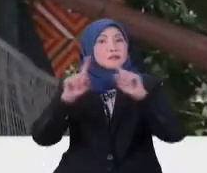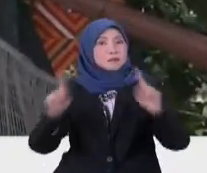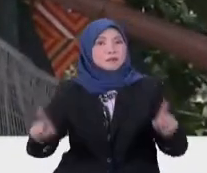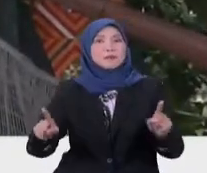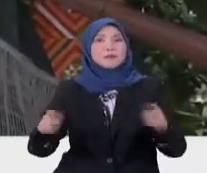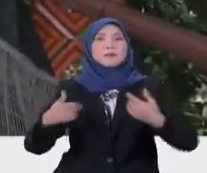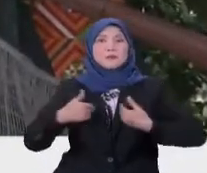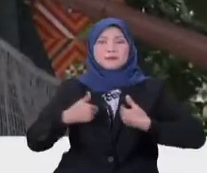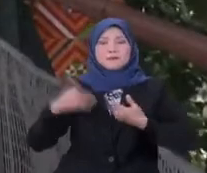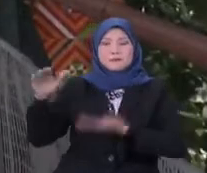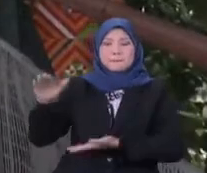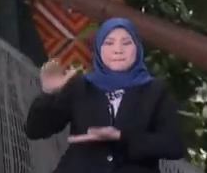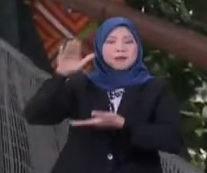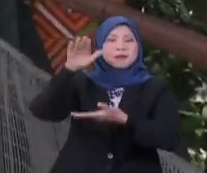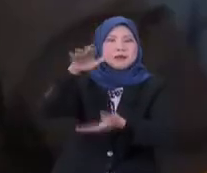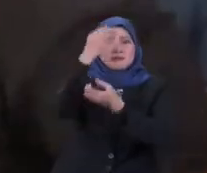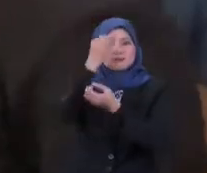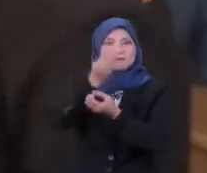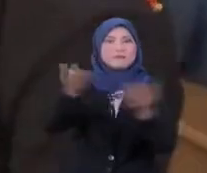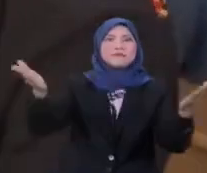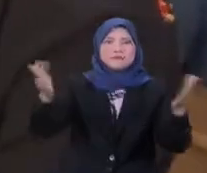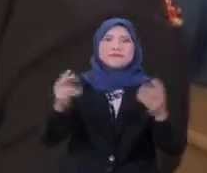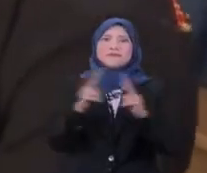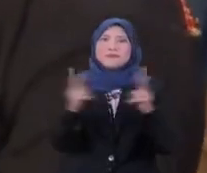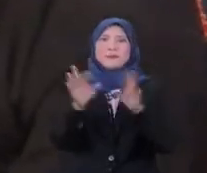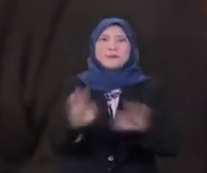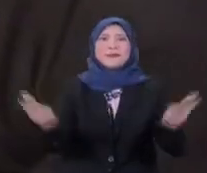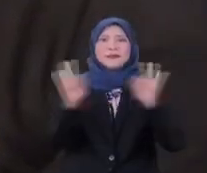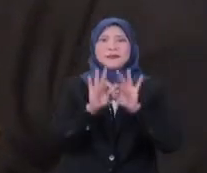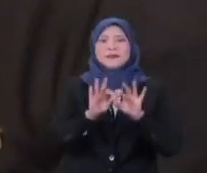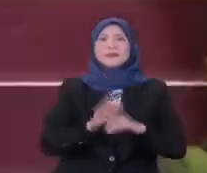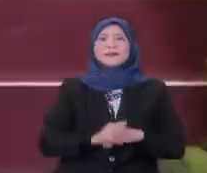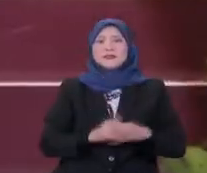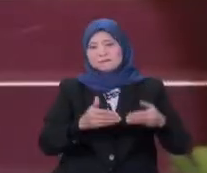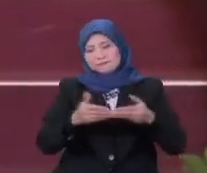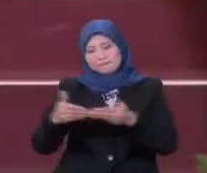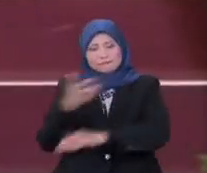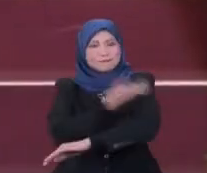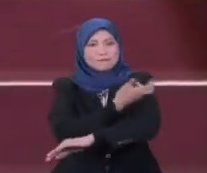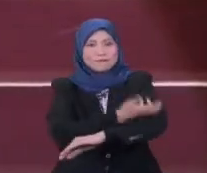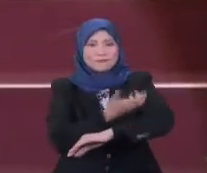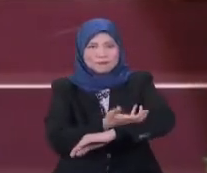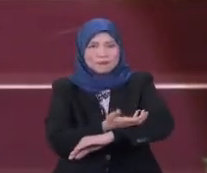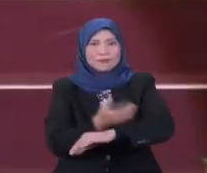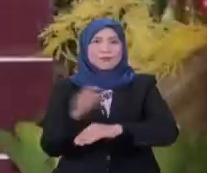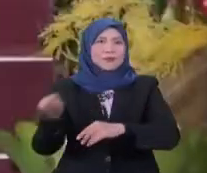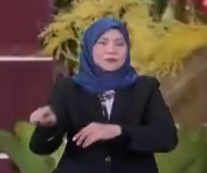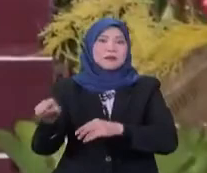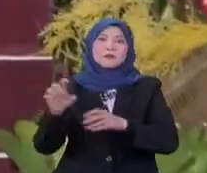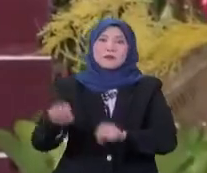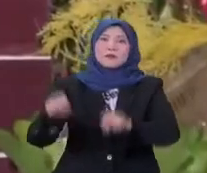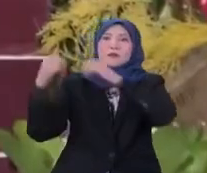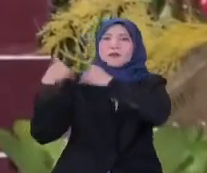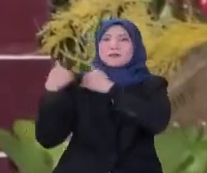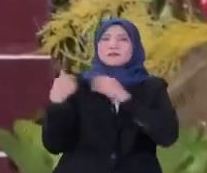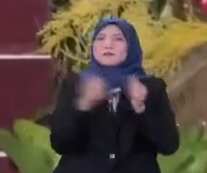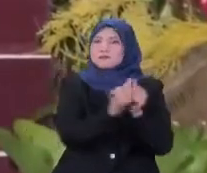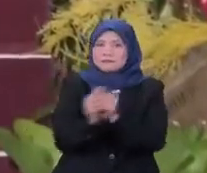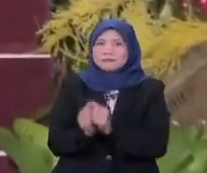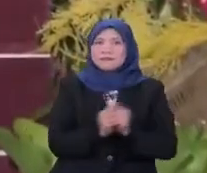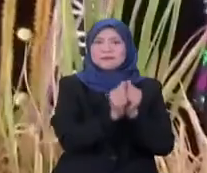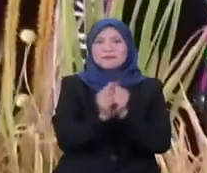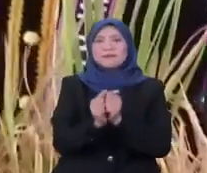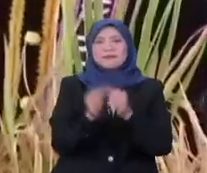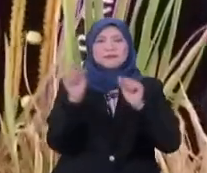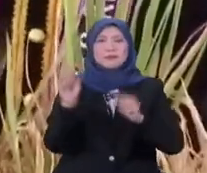ia mempunyai mesej yang sangat bernilai. Sebagai penerus warisan budaya Kadazan Dusun Murut dan Rungus, ini adalah tanggungjawab kita bersama untuk